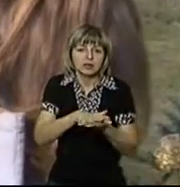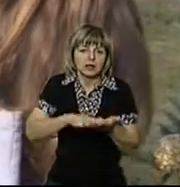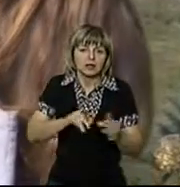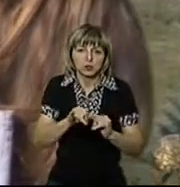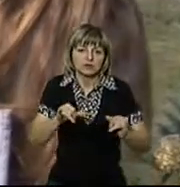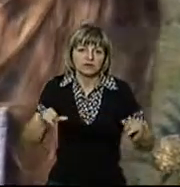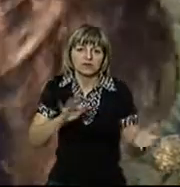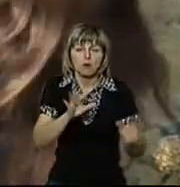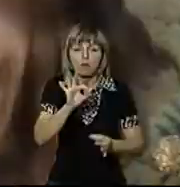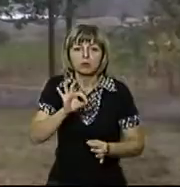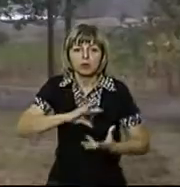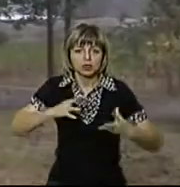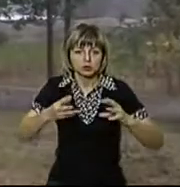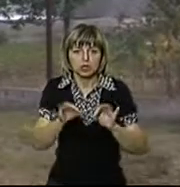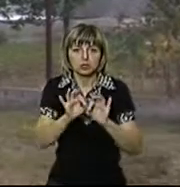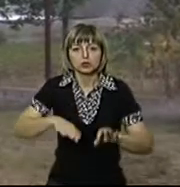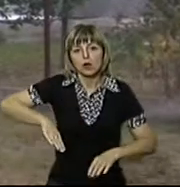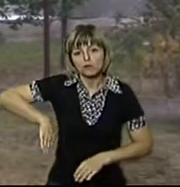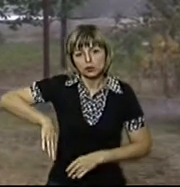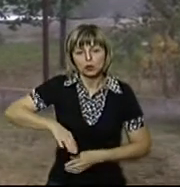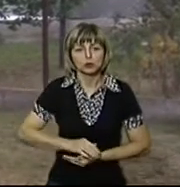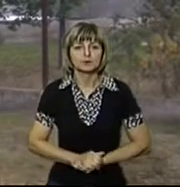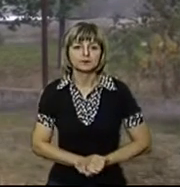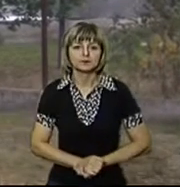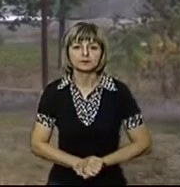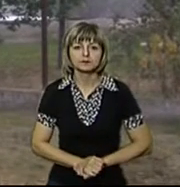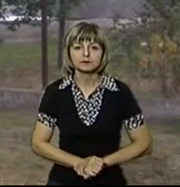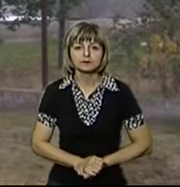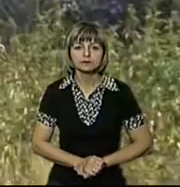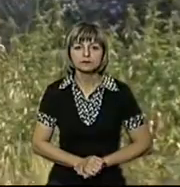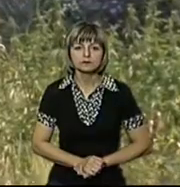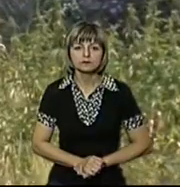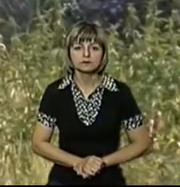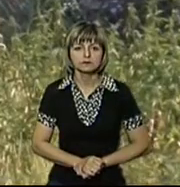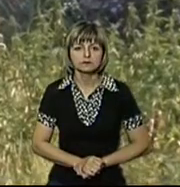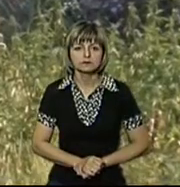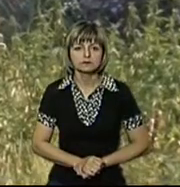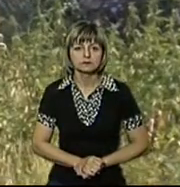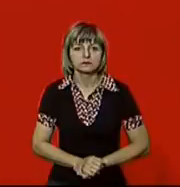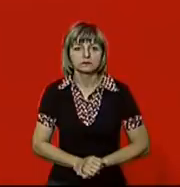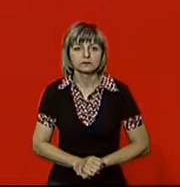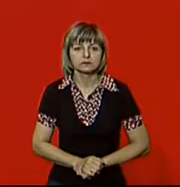Про результати розкажемо згодом. Петро Юровчик, Петро Потієвський. Новини на Суспільному. Волинь.